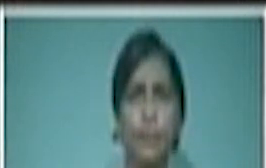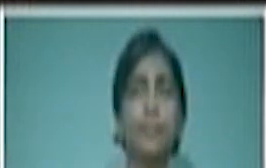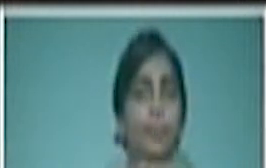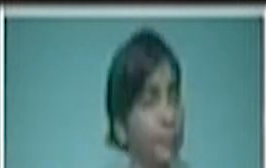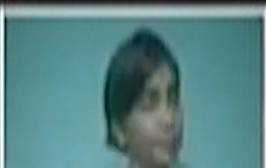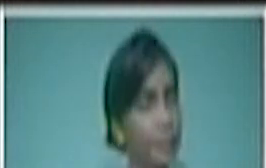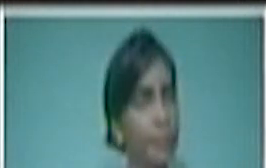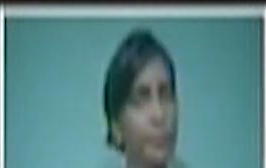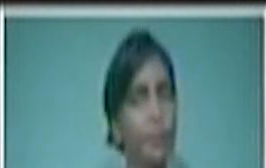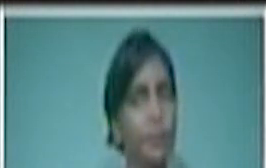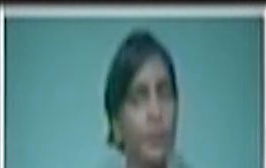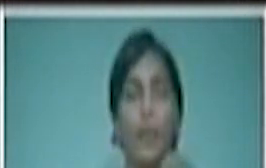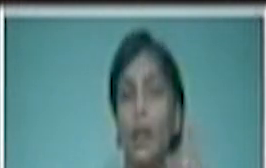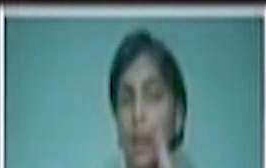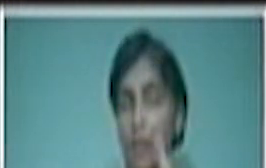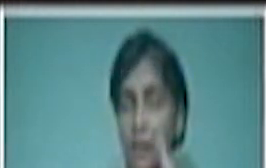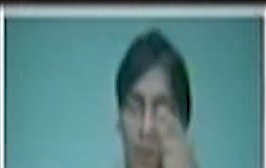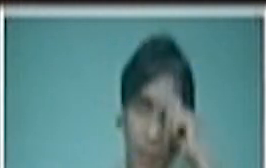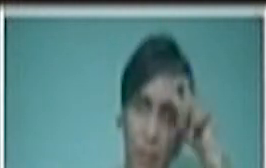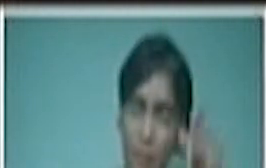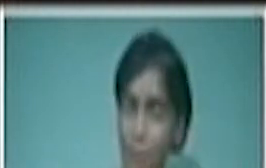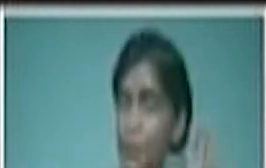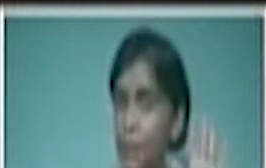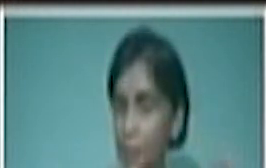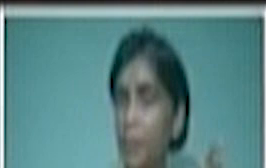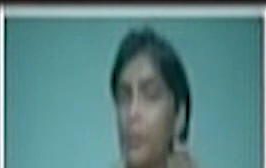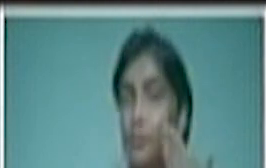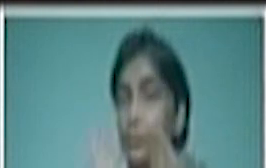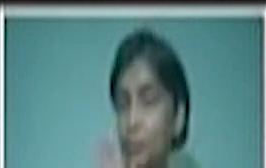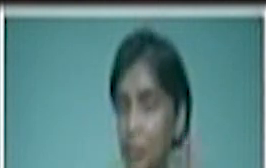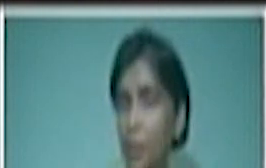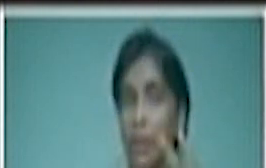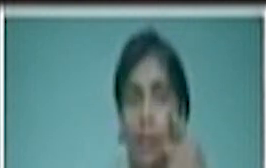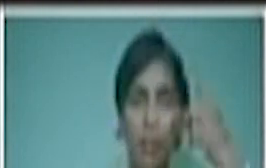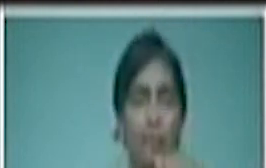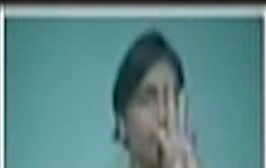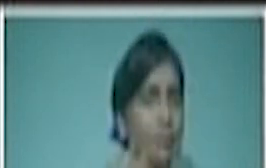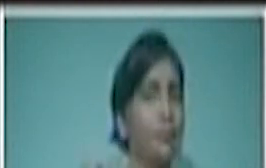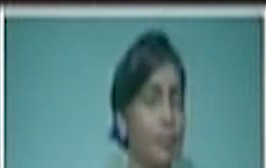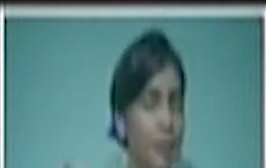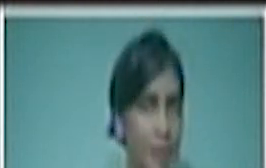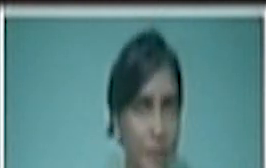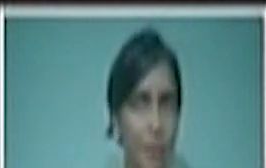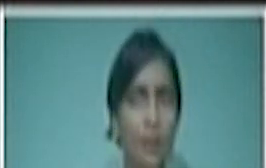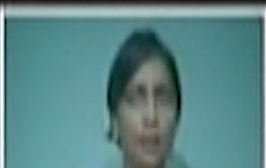එතුමා රනිල් වික්‍රමසිංහ මැතිතුමා විසින් ඉදිරිපත් කරන ලද මේ අතුරු අයවැයේ